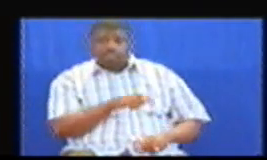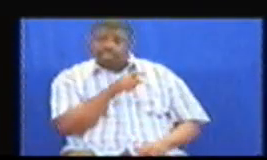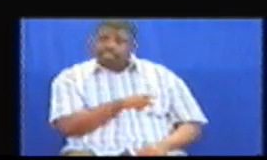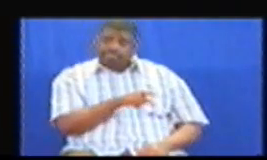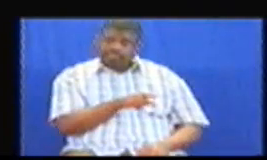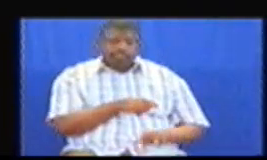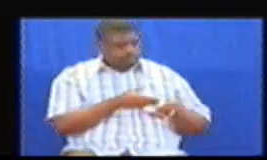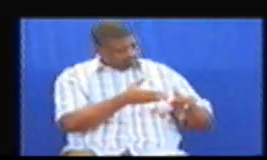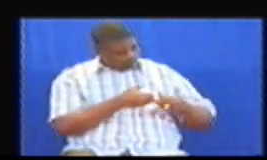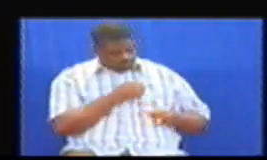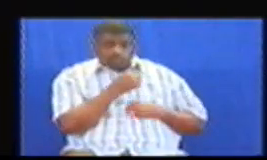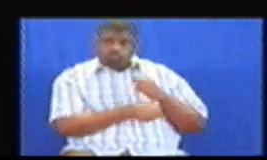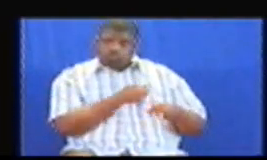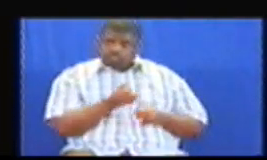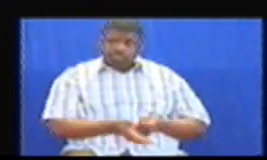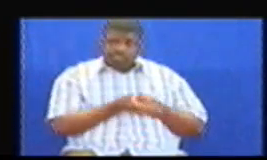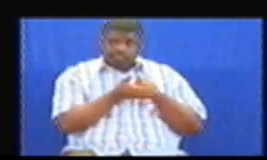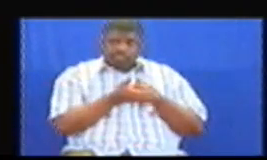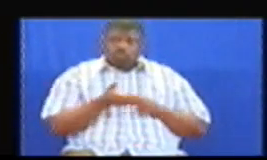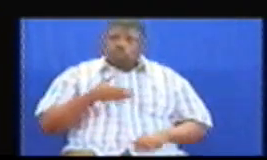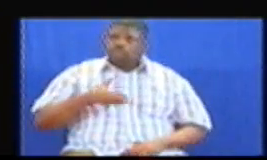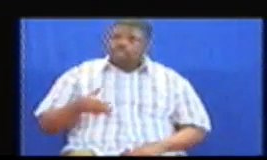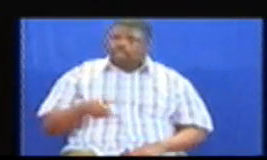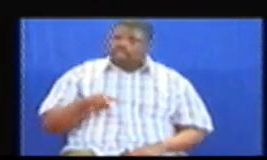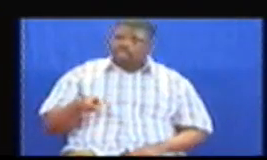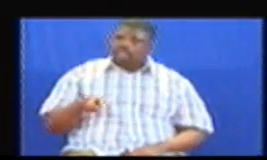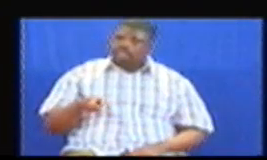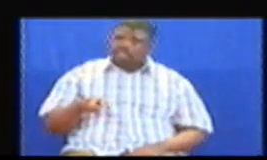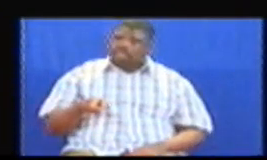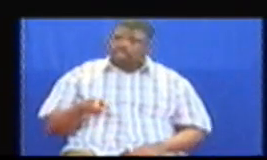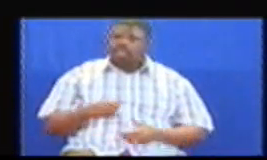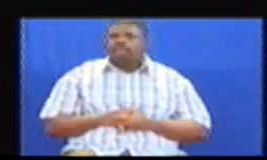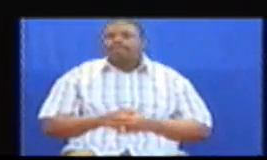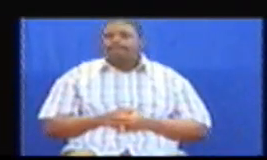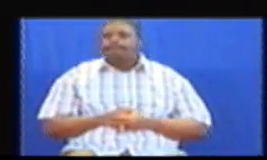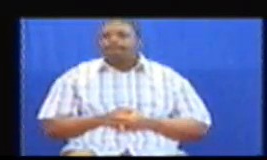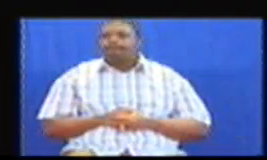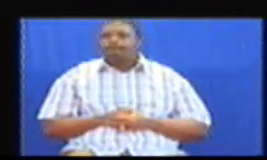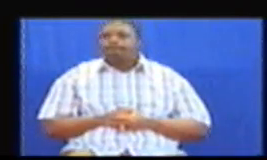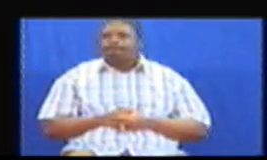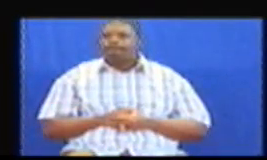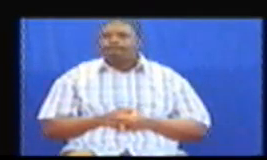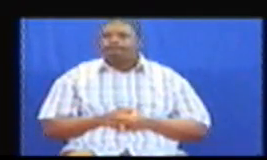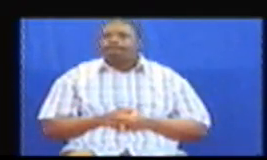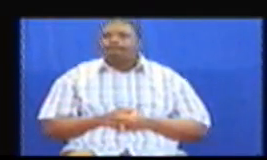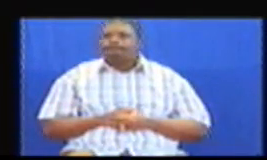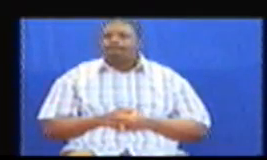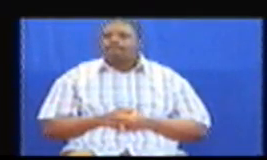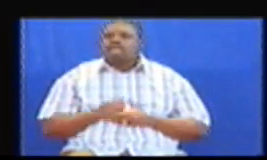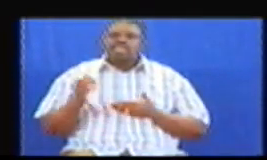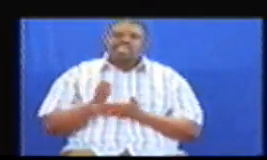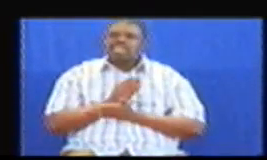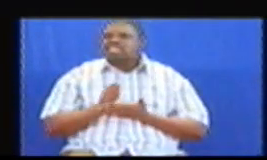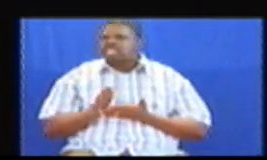lingeweza kuchukuliwa hatua na lingeweza kusaidia wizara ni swala zima la hizi committee court. Kumekuwa na kesi